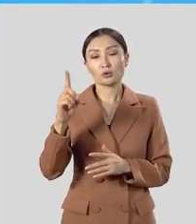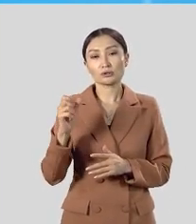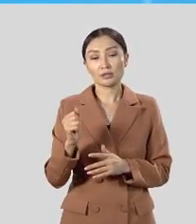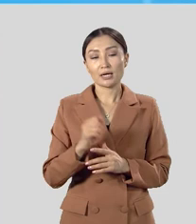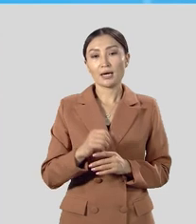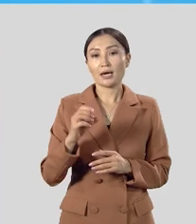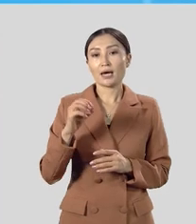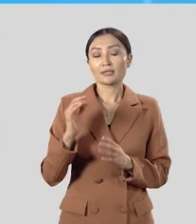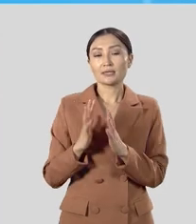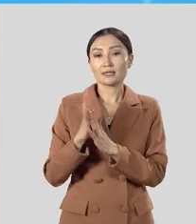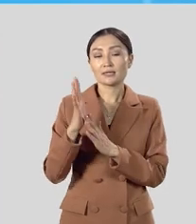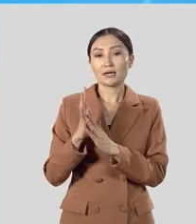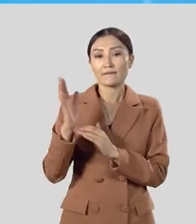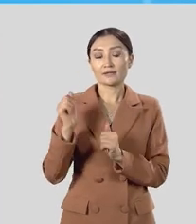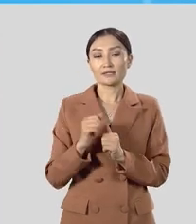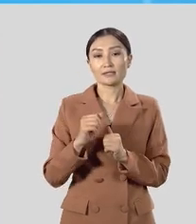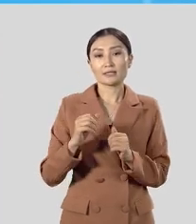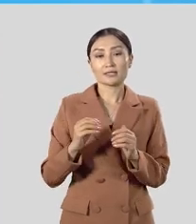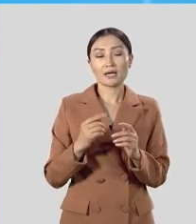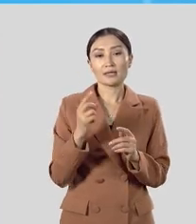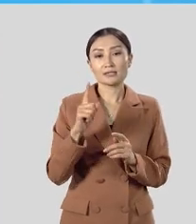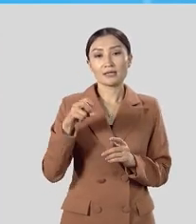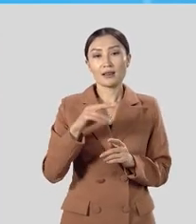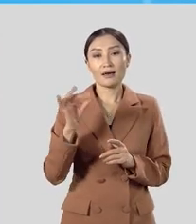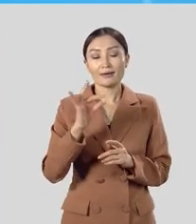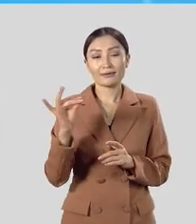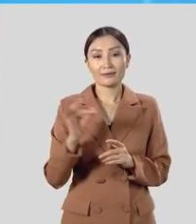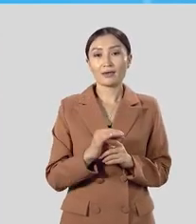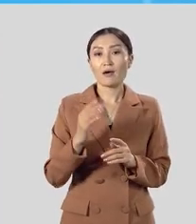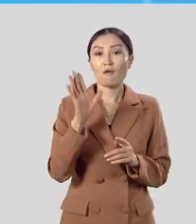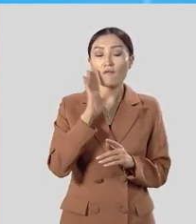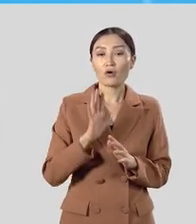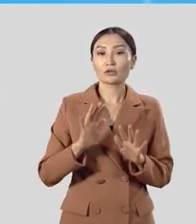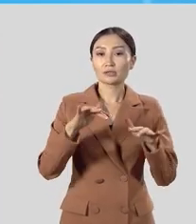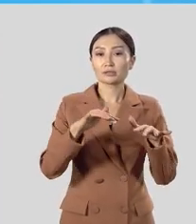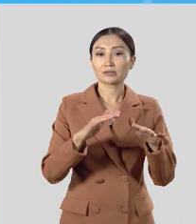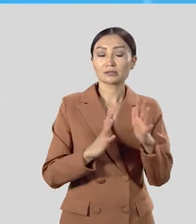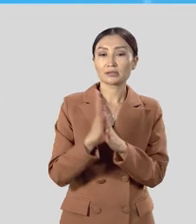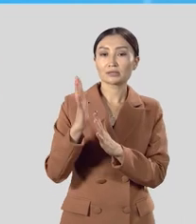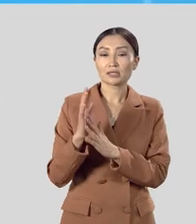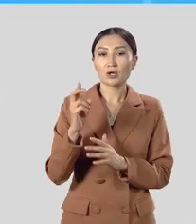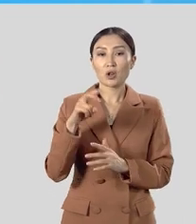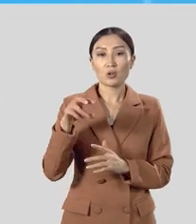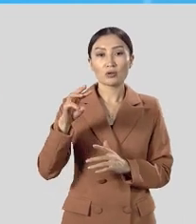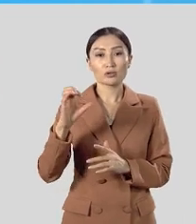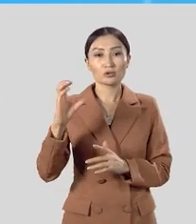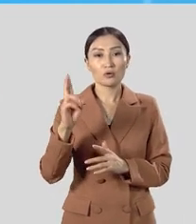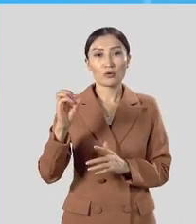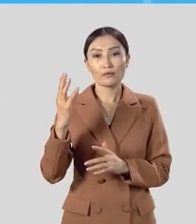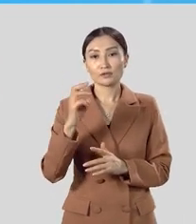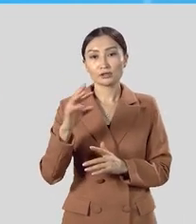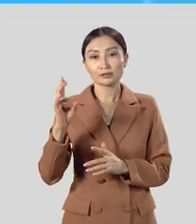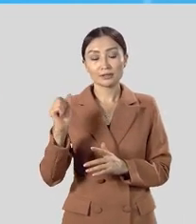лиственница. Травянистые растения лугов и степей – это злаки. Большинство водных растений, например, лотос, кувшинка, а